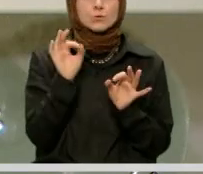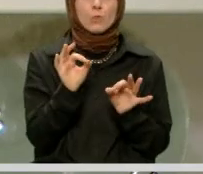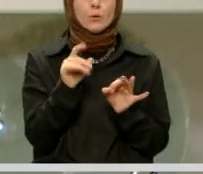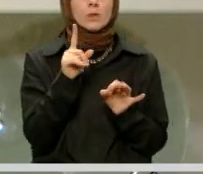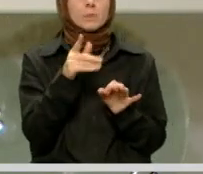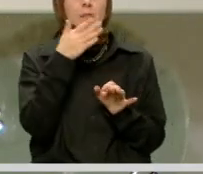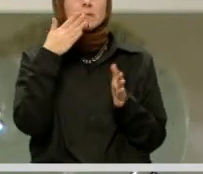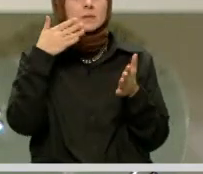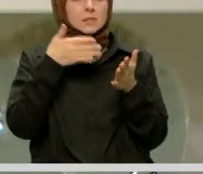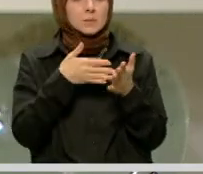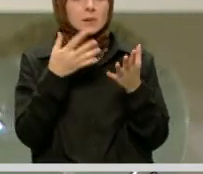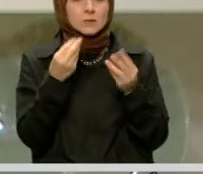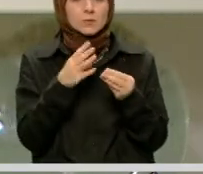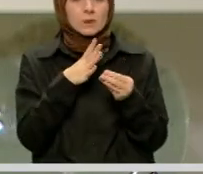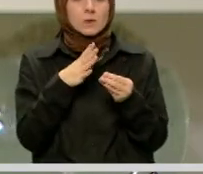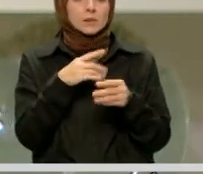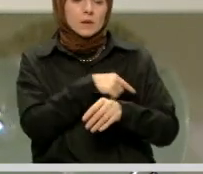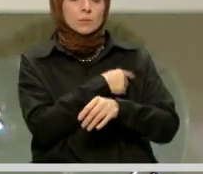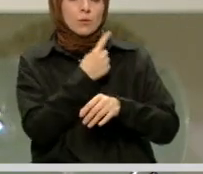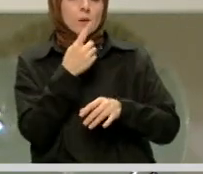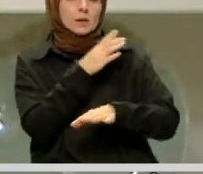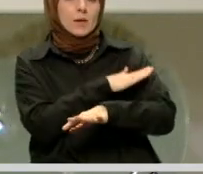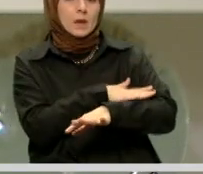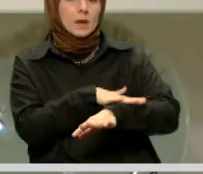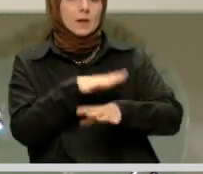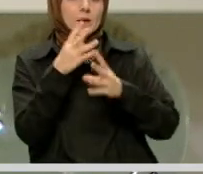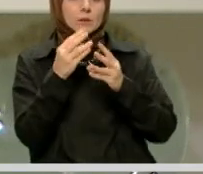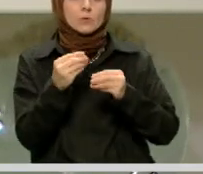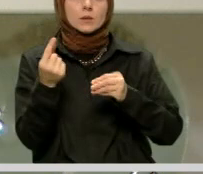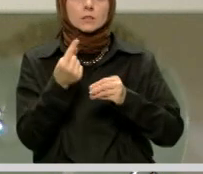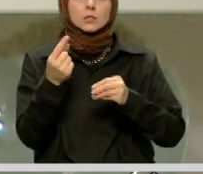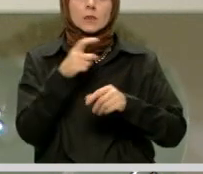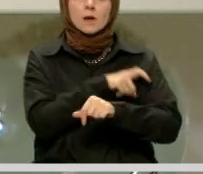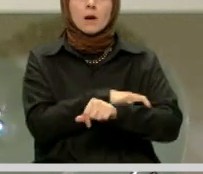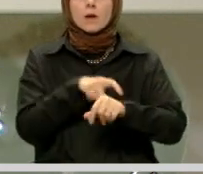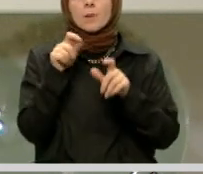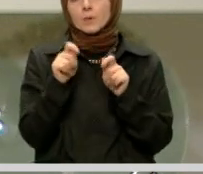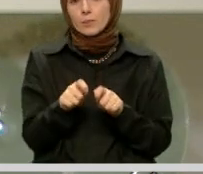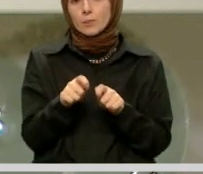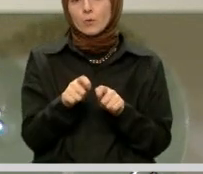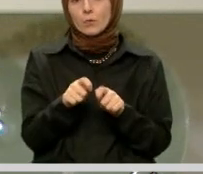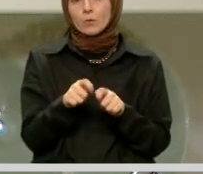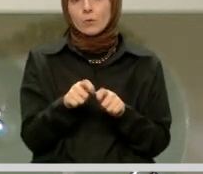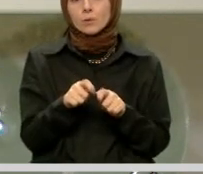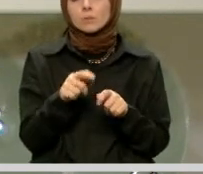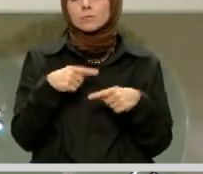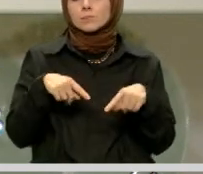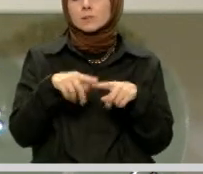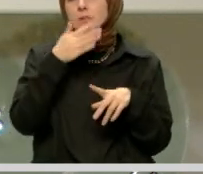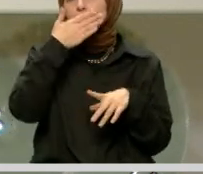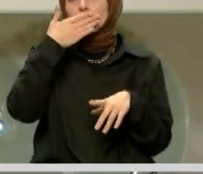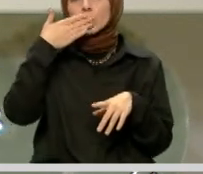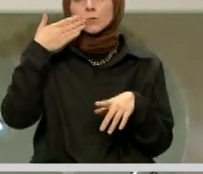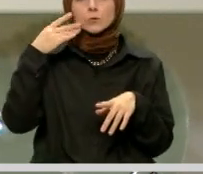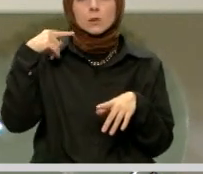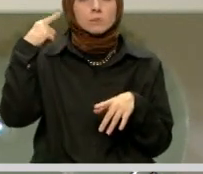normalde bize helal olan şeyi belli bir süre için haram kılıyor. Eyvallah. Yaklaşmayın diyor. Şimdi biz oruca niyetlenince kendimize helal olan